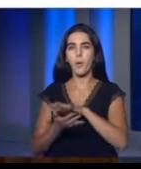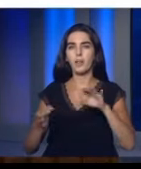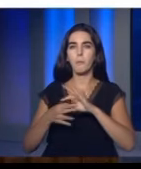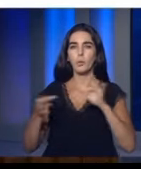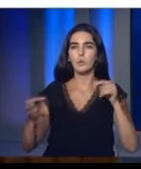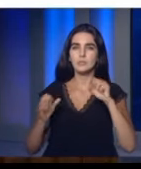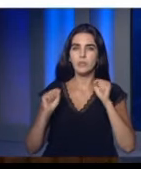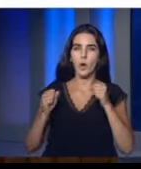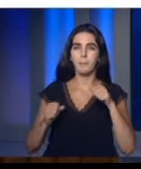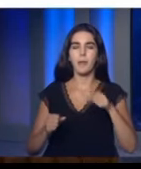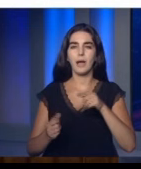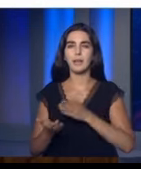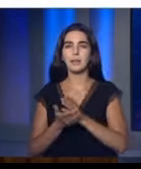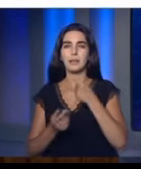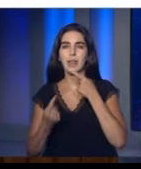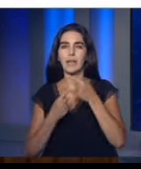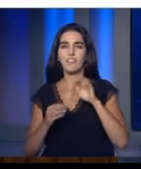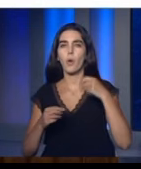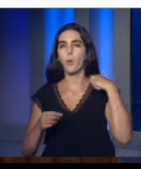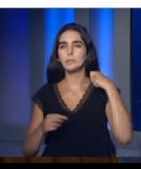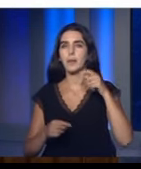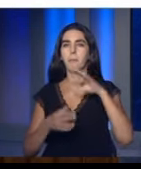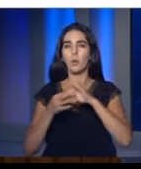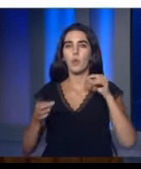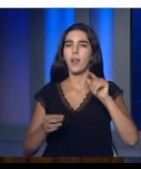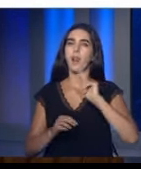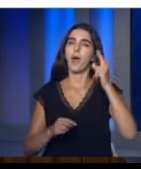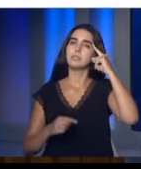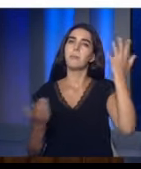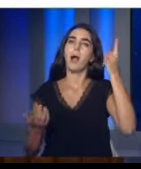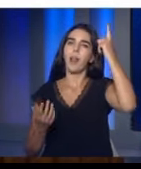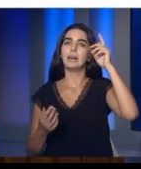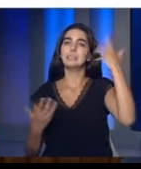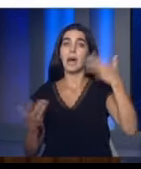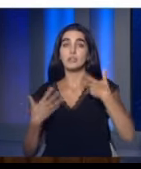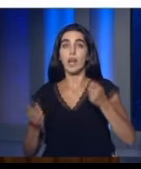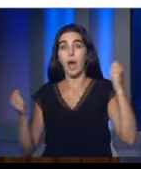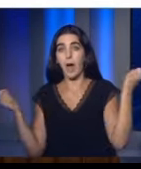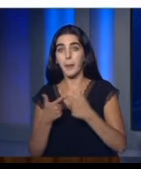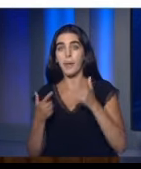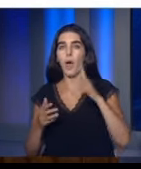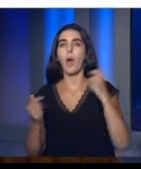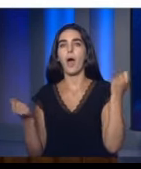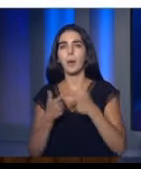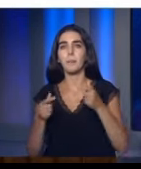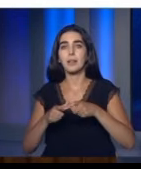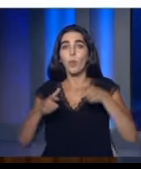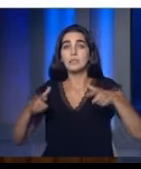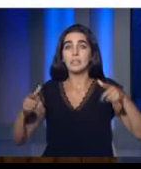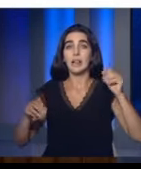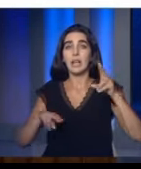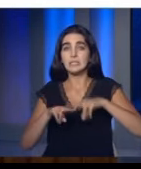عم يطمن على موضوع الاستعدادات اللي عم بتقوم فيها الوزارة، لا موضوع لا سمح الله إذا يعني صار